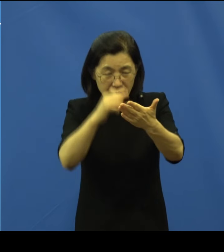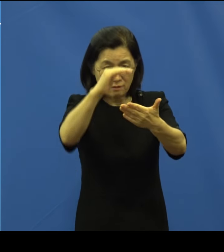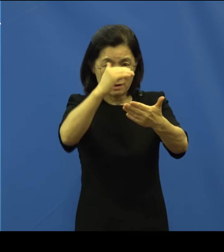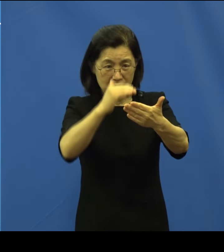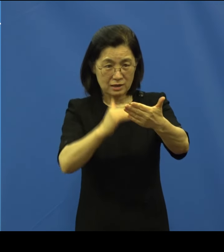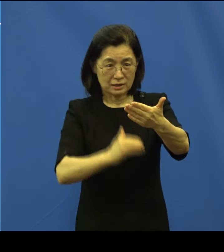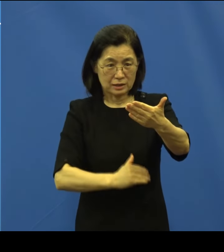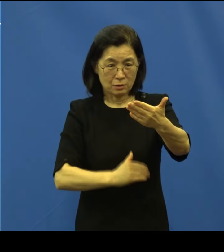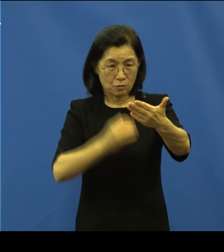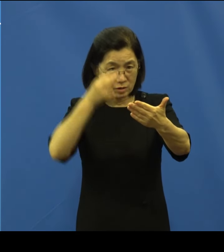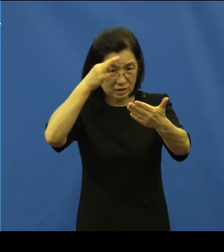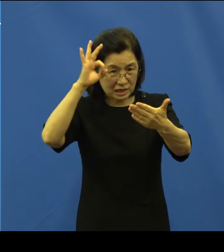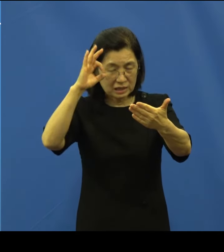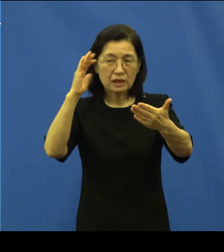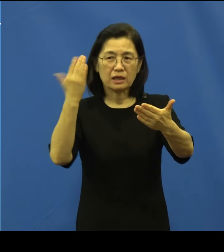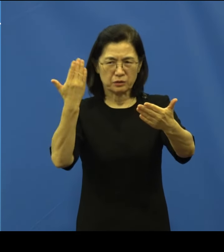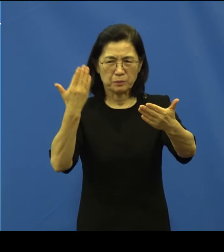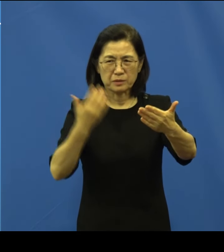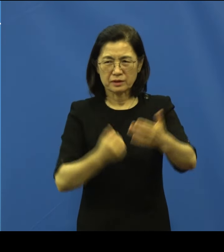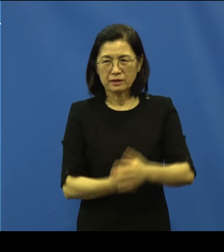것입니다. 신앙생활의 핵심입니다.